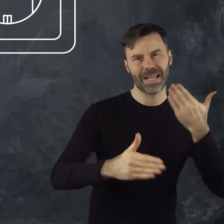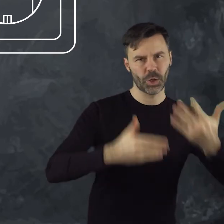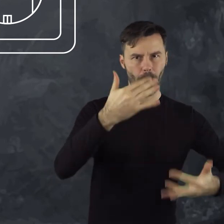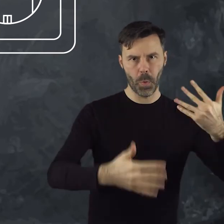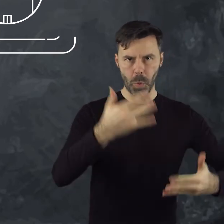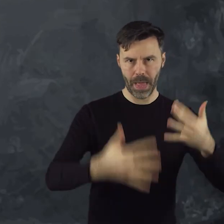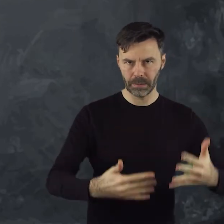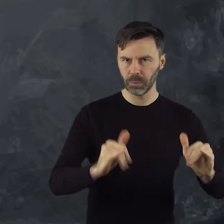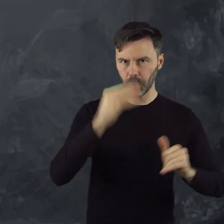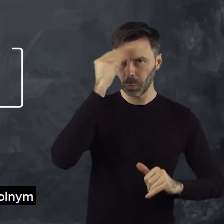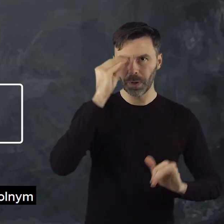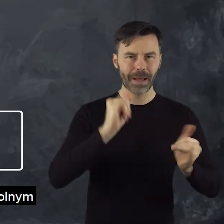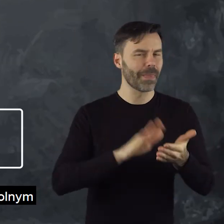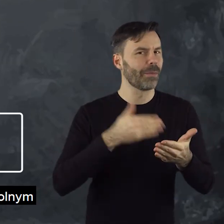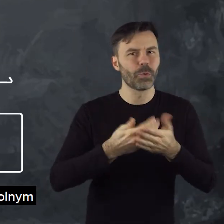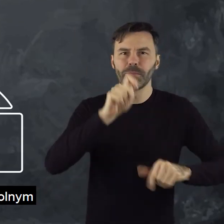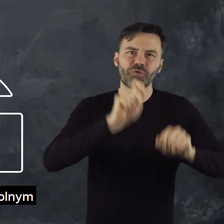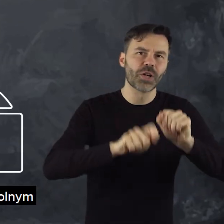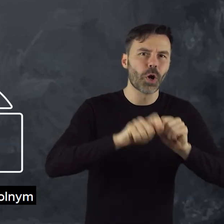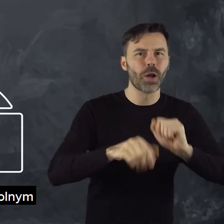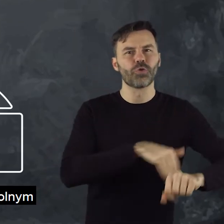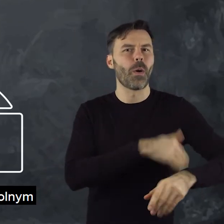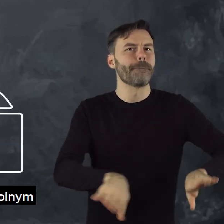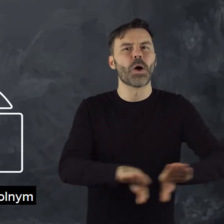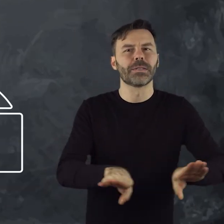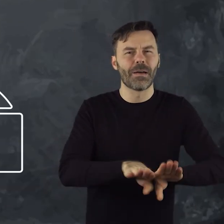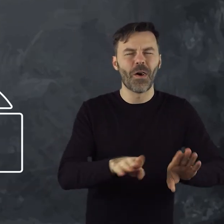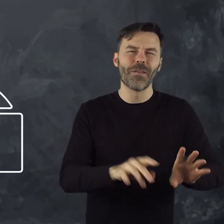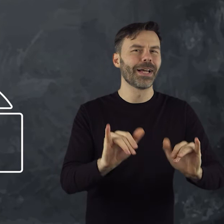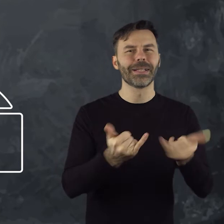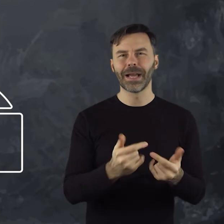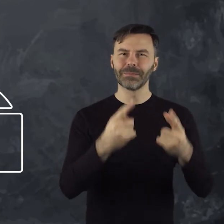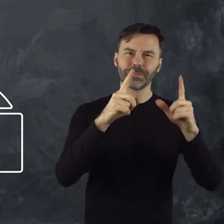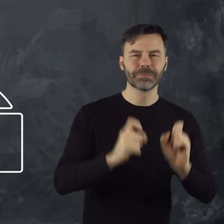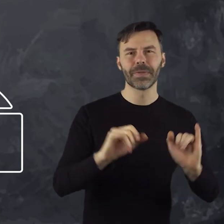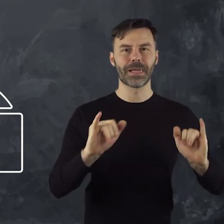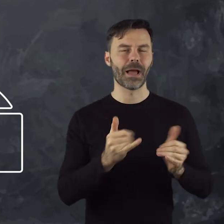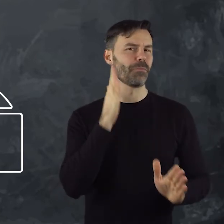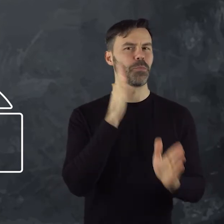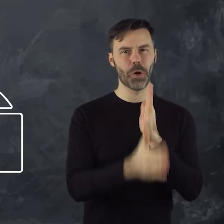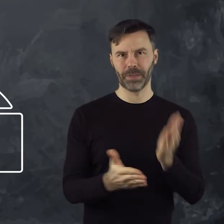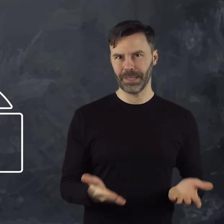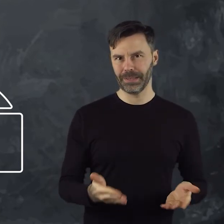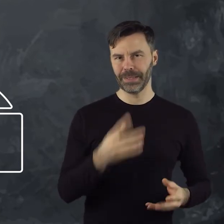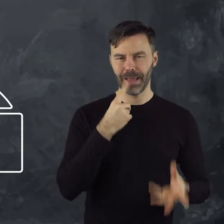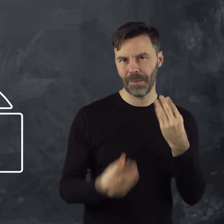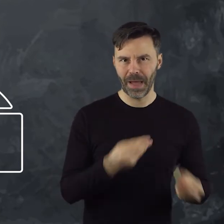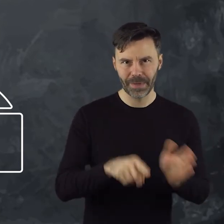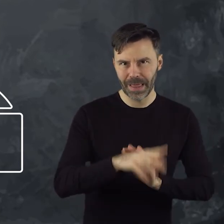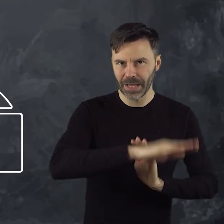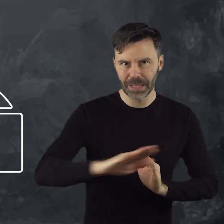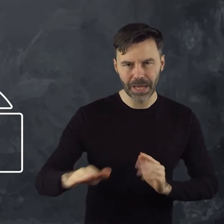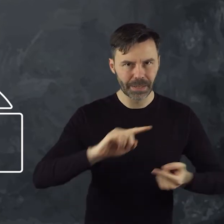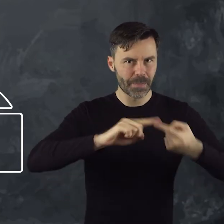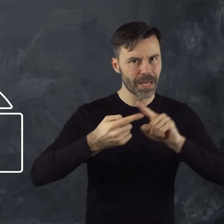czyli bez użycia komputera. Na etapie przedszkolnym i wczesnoszkolnym warto rozpocząć przygodę z kodowaniem od prostych zabaw